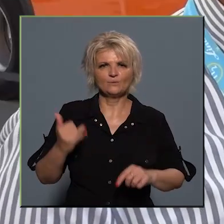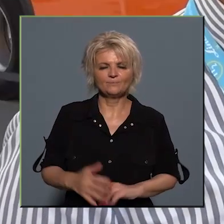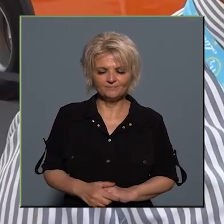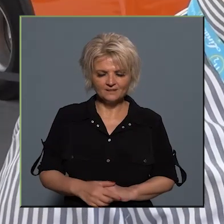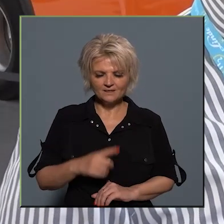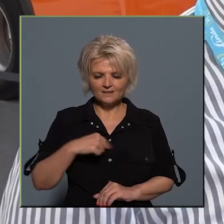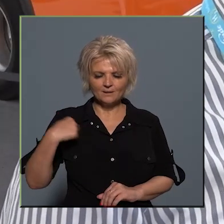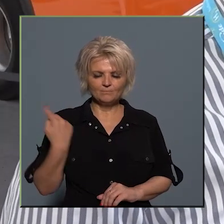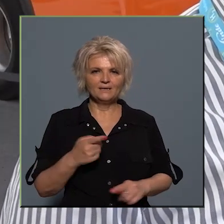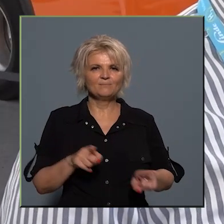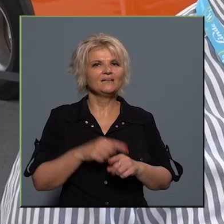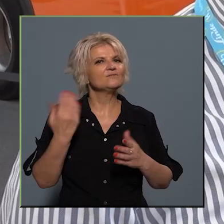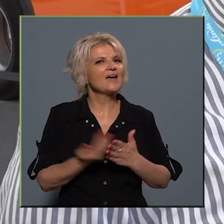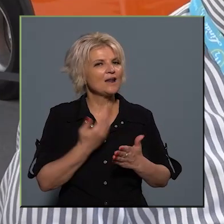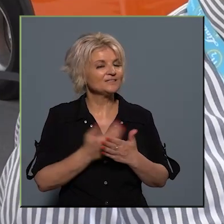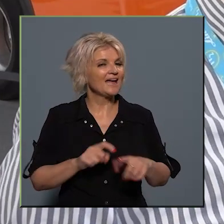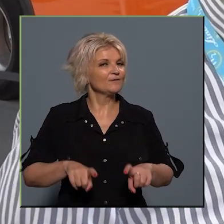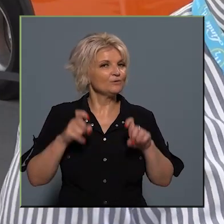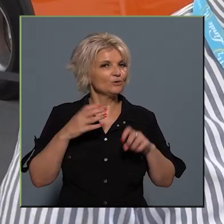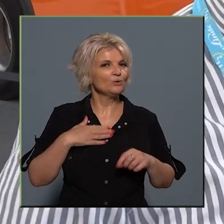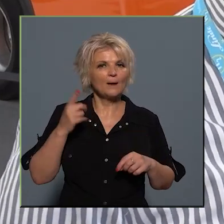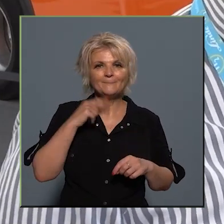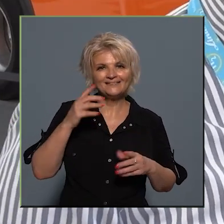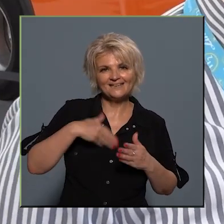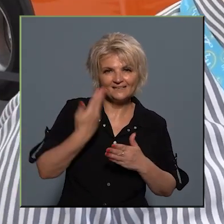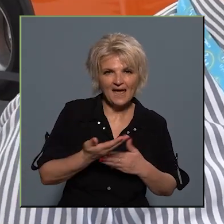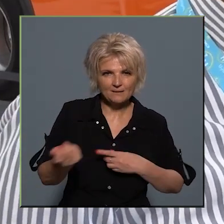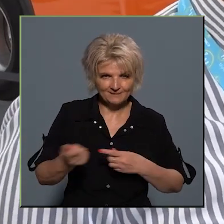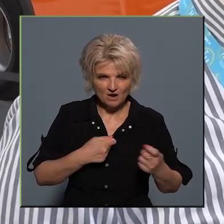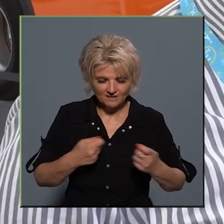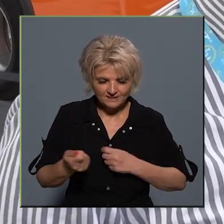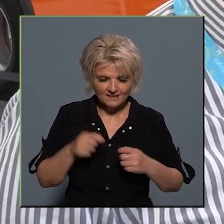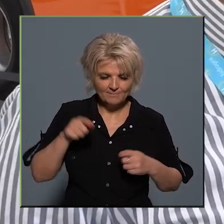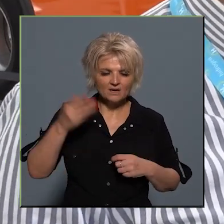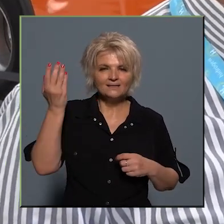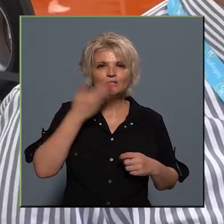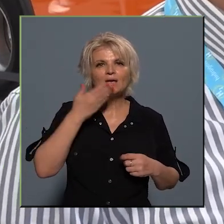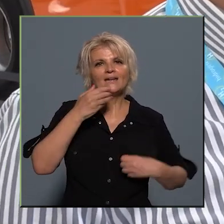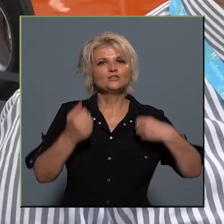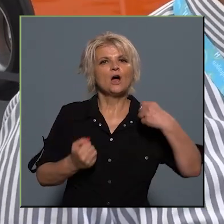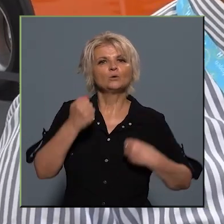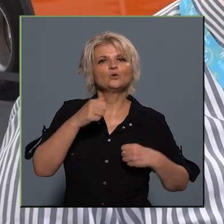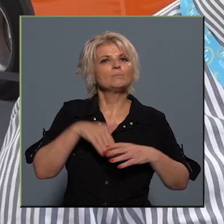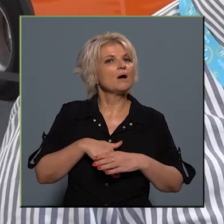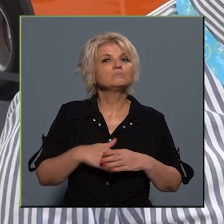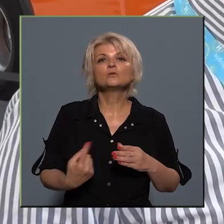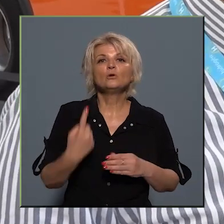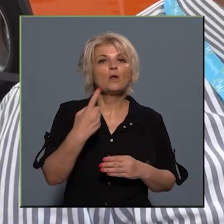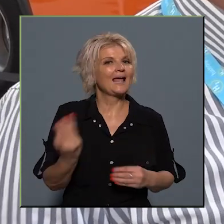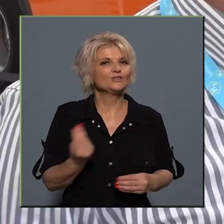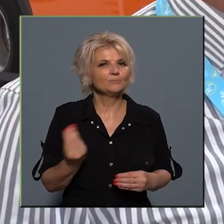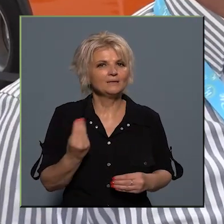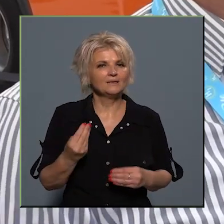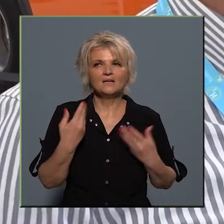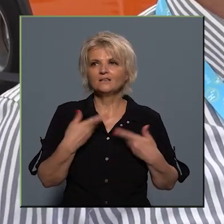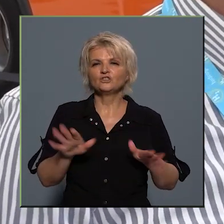mi, mint felhasználók, nagyban függünk attól, hogy mit kínál a piac. Ebben a hidrogénes autóban az a különlegesség, hogy